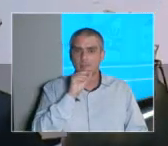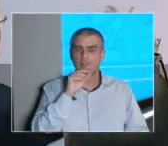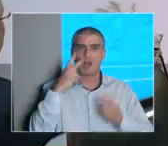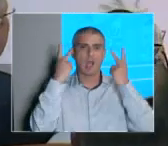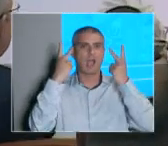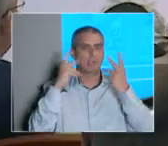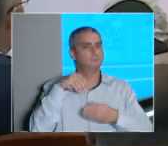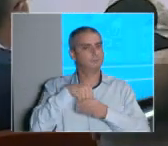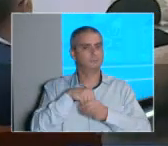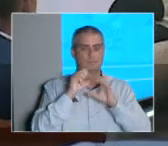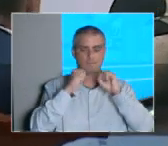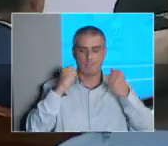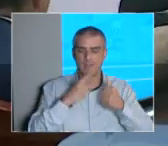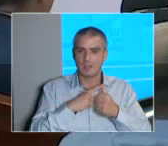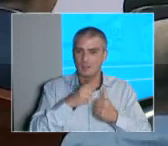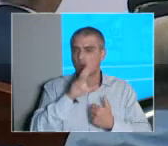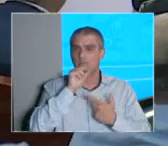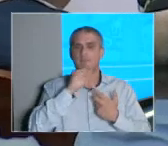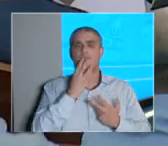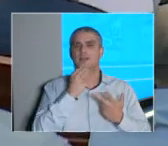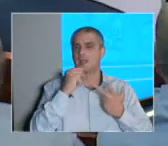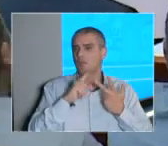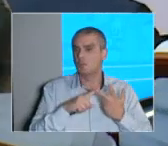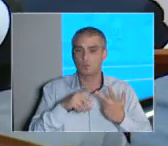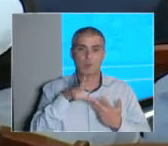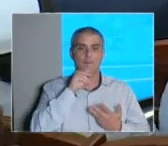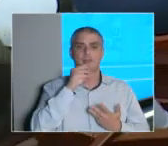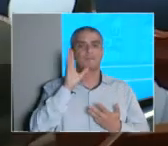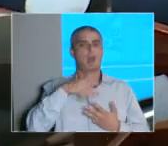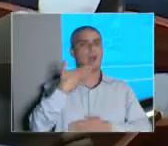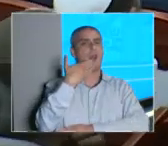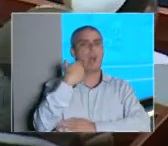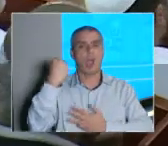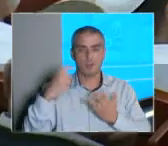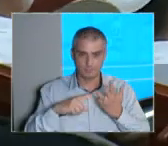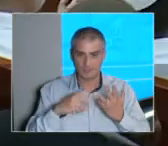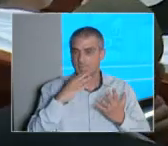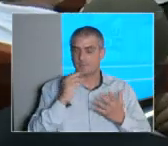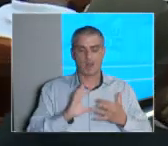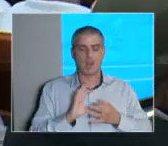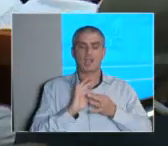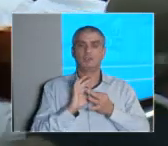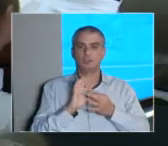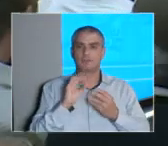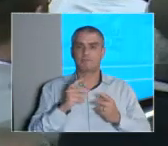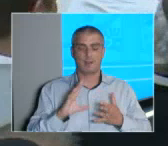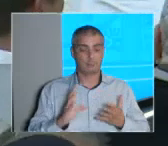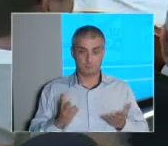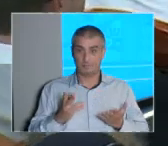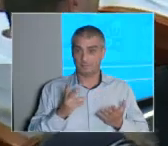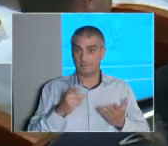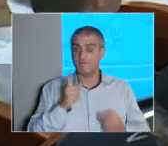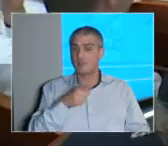על ערכים שנמצאים בתנך, הוא מדבר על יהדות, הוא מדבר על לאום, הוא מדבר על קשר והוא מדבר על ברית.